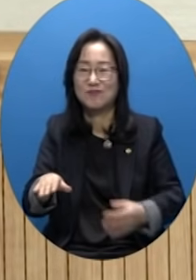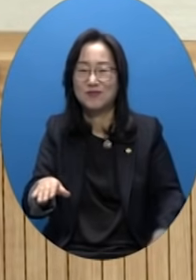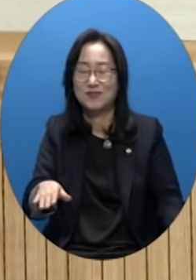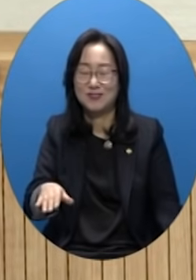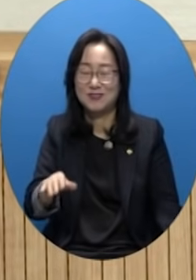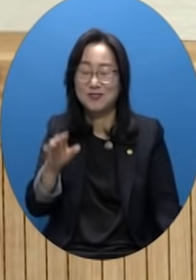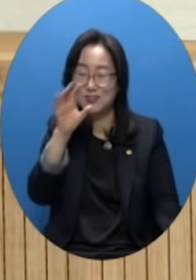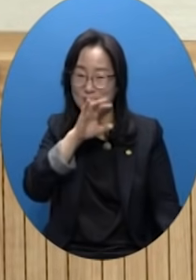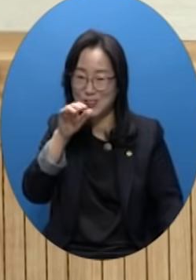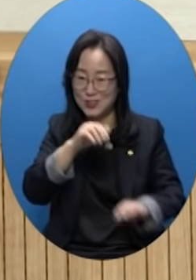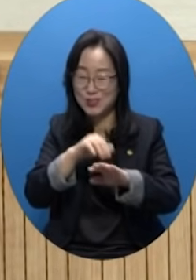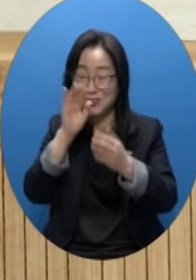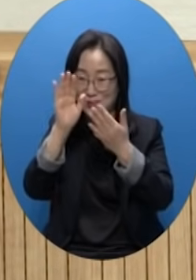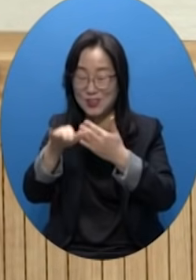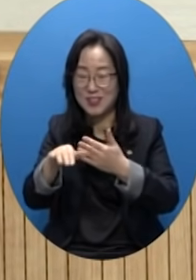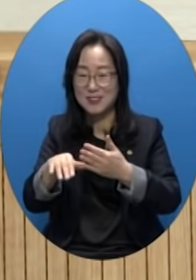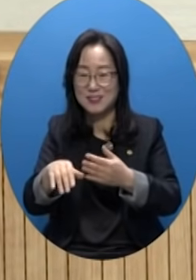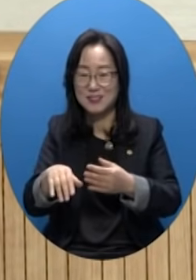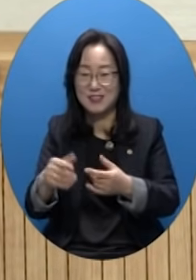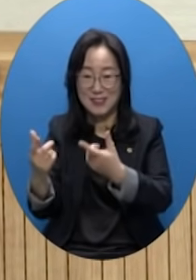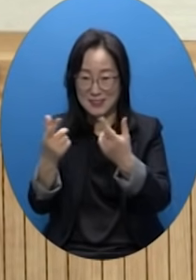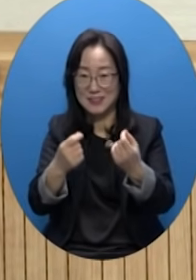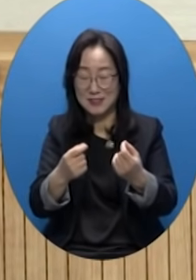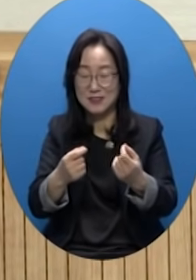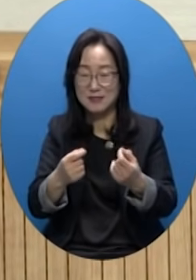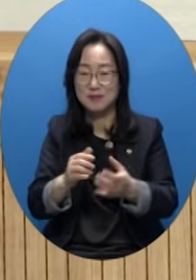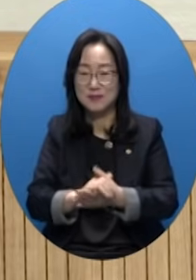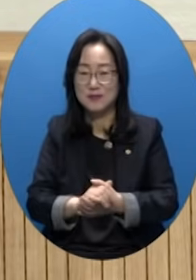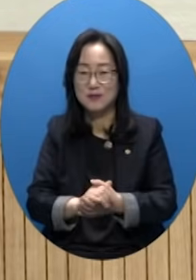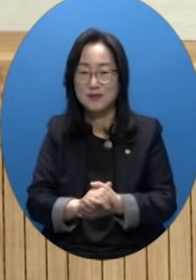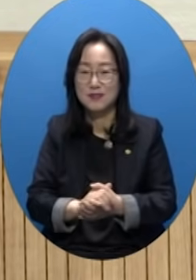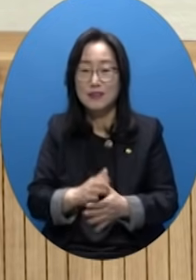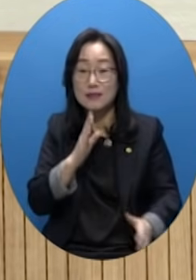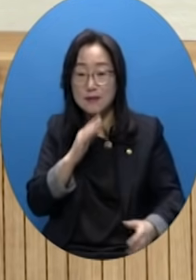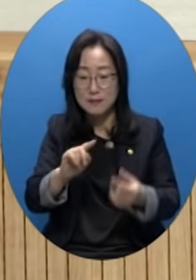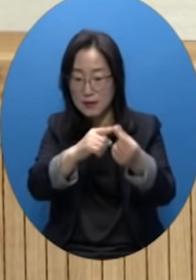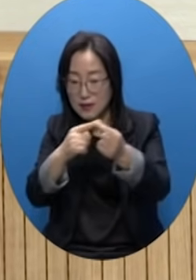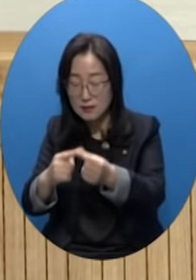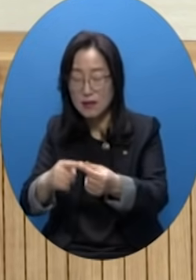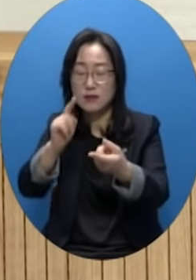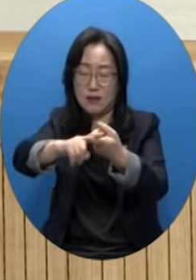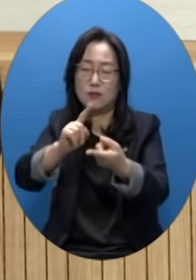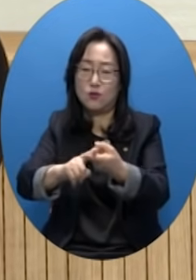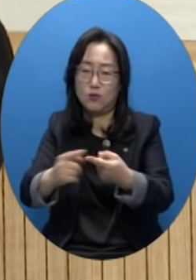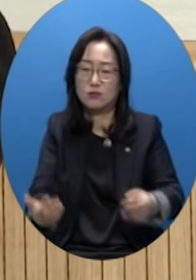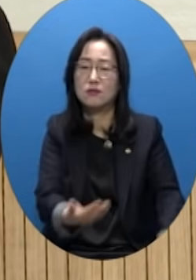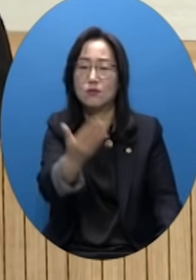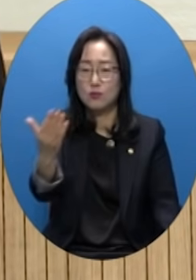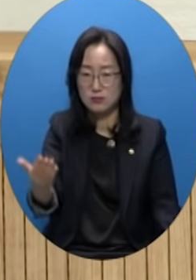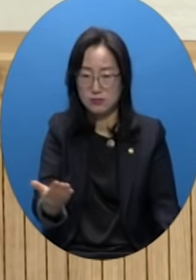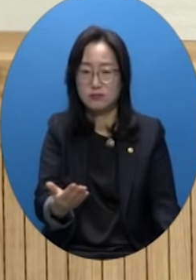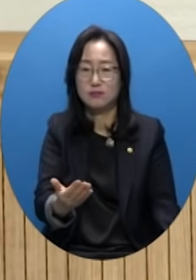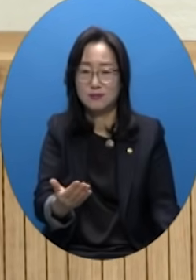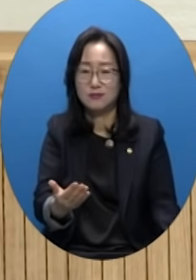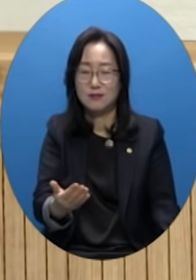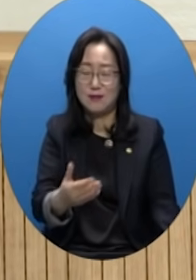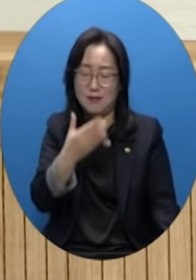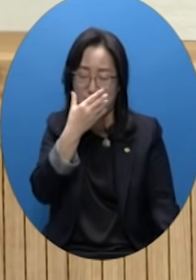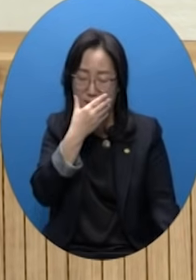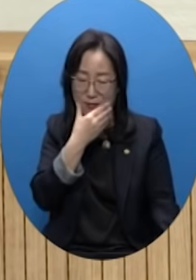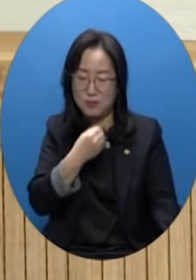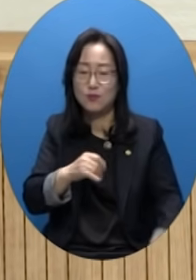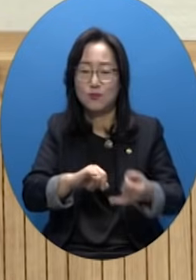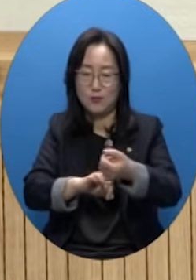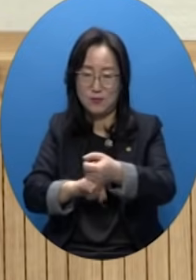연습을 하고 같이 보도록 하겠습니다 정말 이 가사 그대로 여러분이 늘 행복하게 되기를